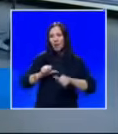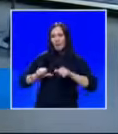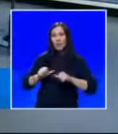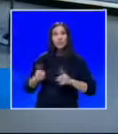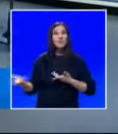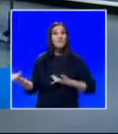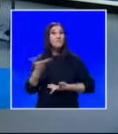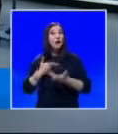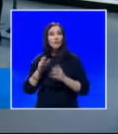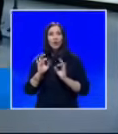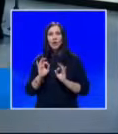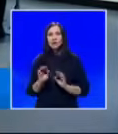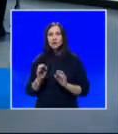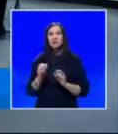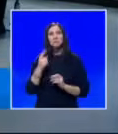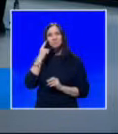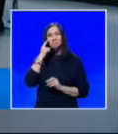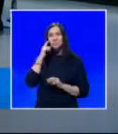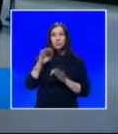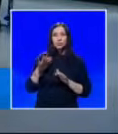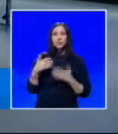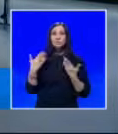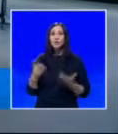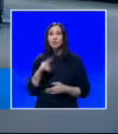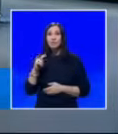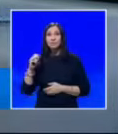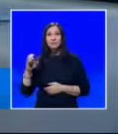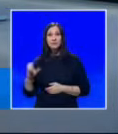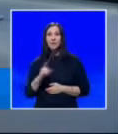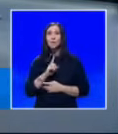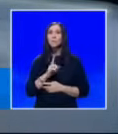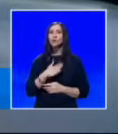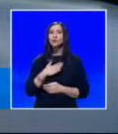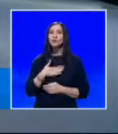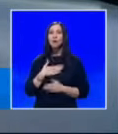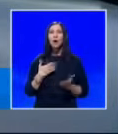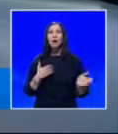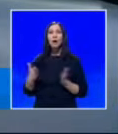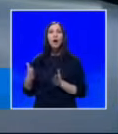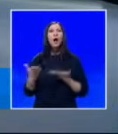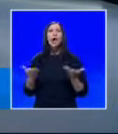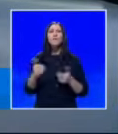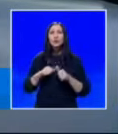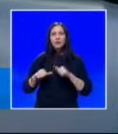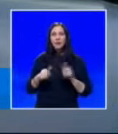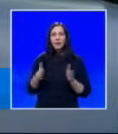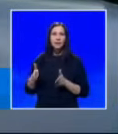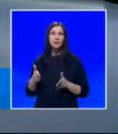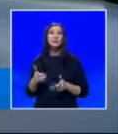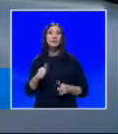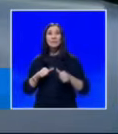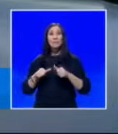те в преговорите и наистина прозирам, че ДПС може да има... А какво ги заплете? Заплете ги това, според